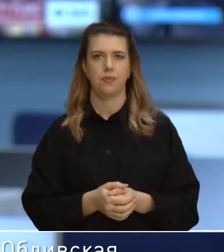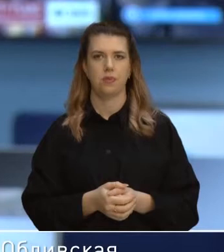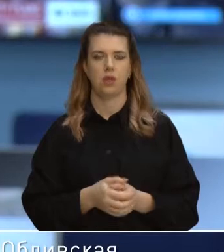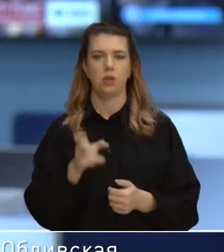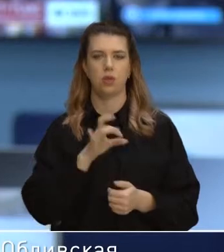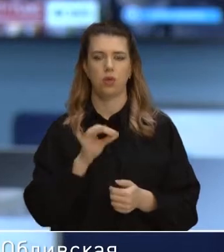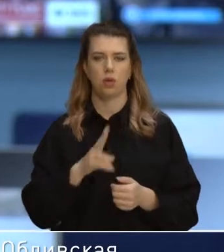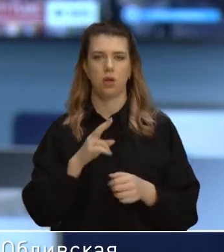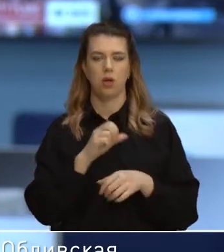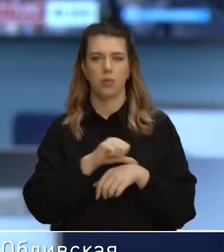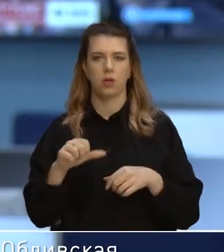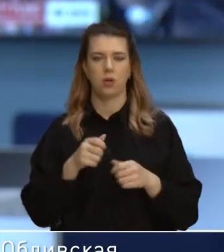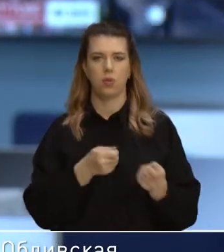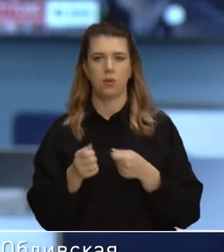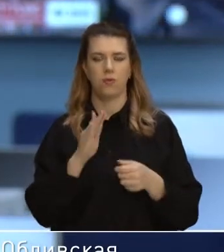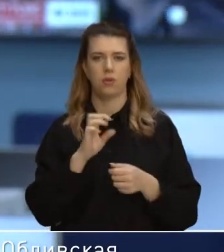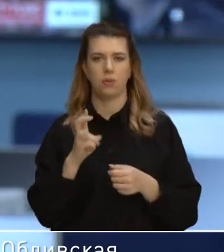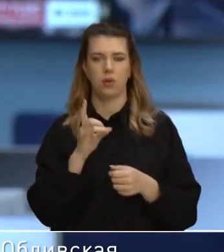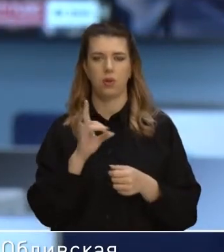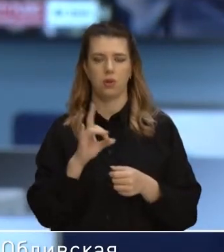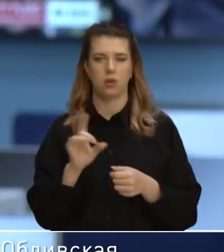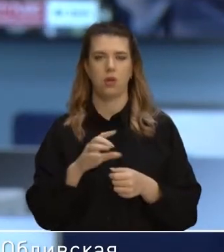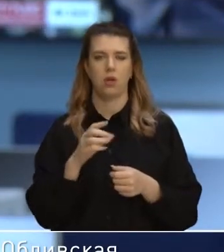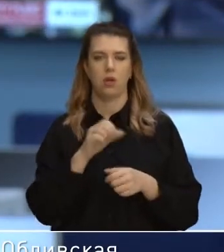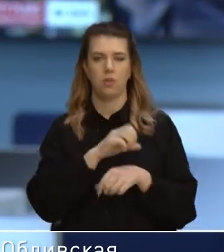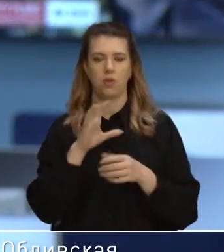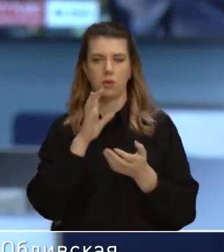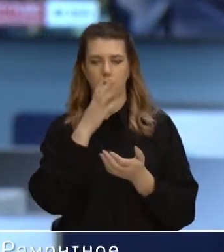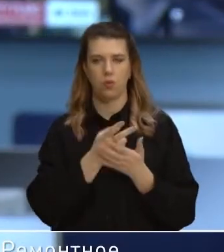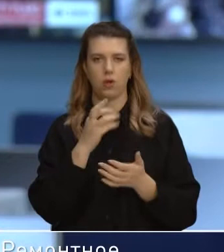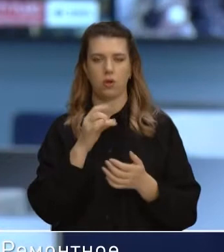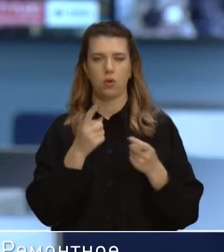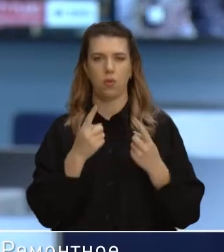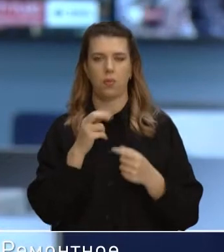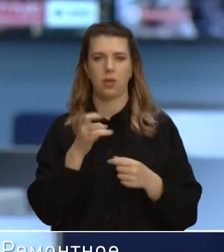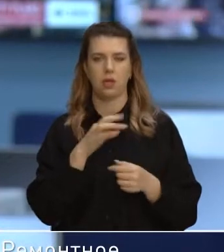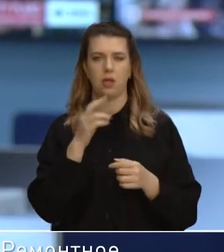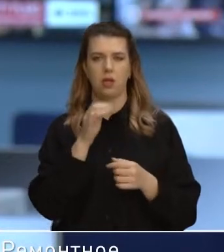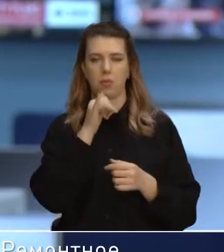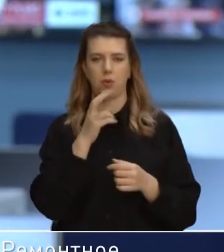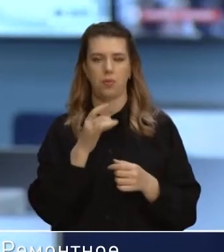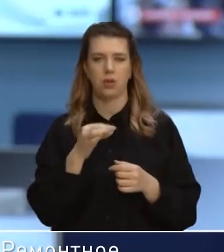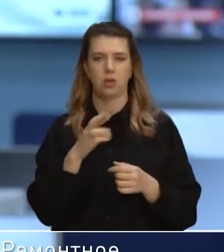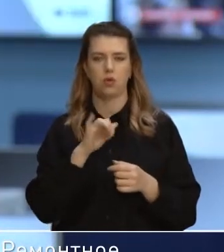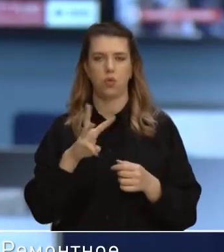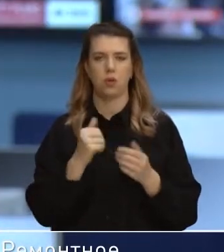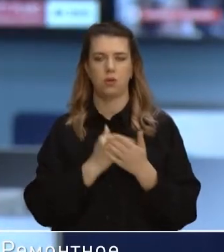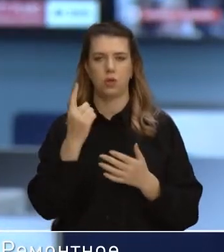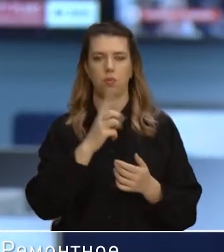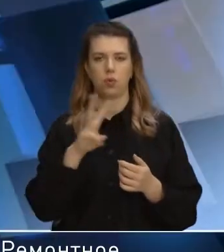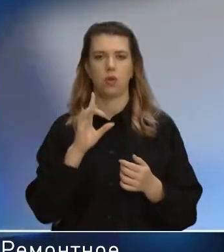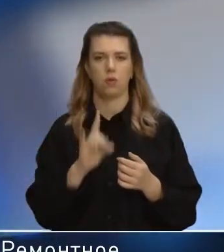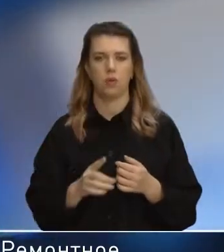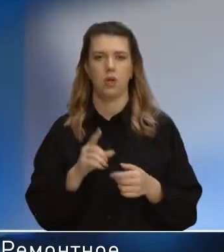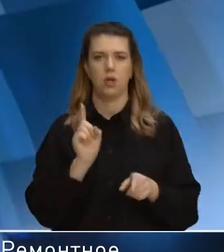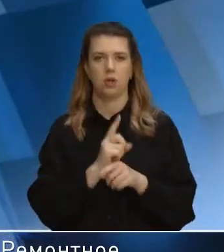сотрудники пограничного управления фсб россии по ростовской области пресекли контрабанду крупной партией табачной продукции на сумму свыше одного миллиона